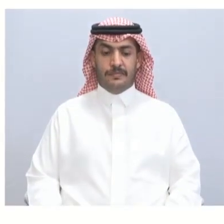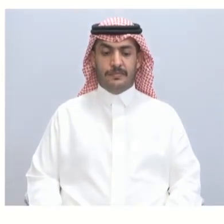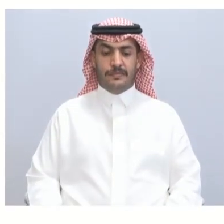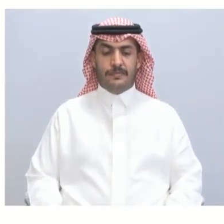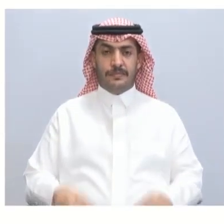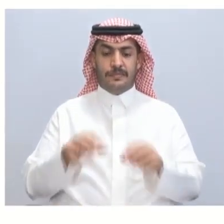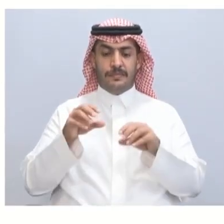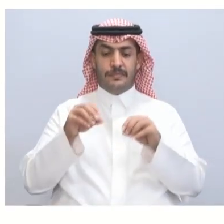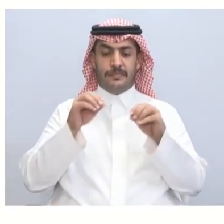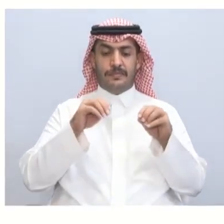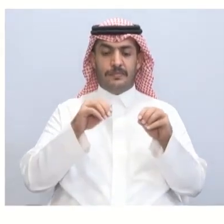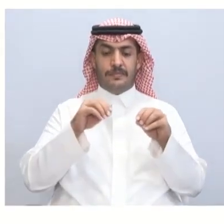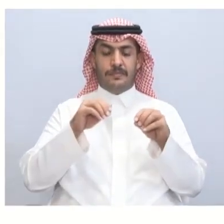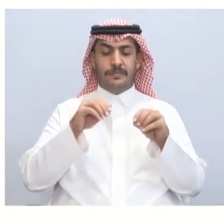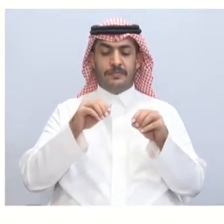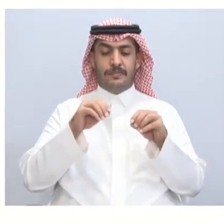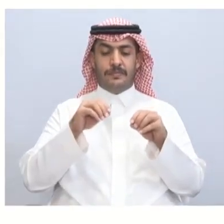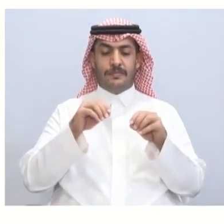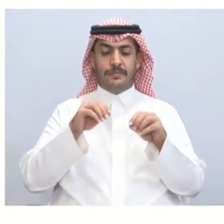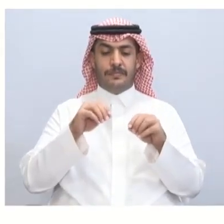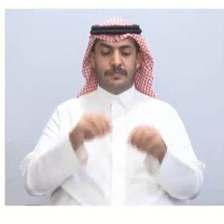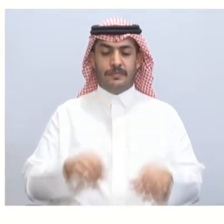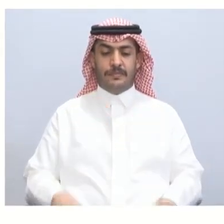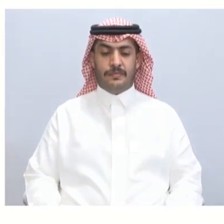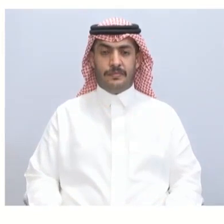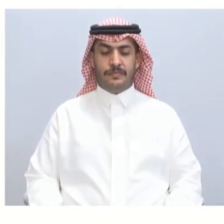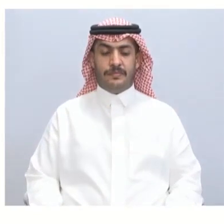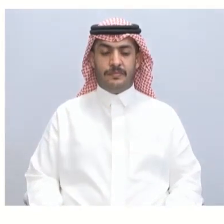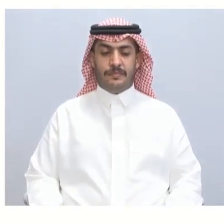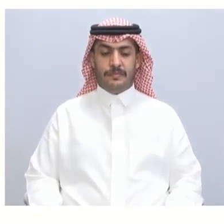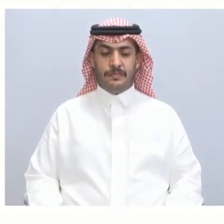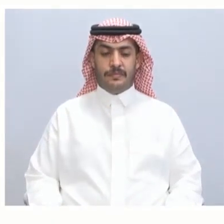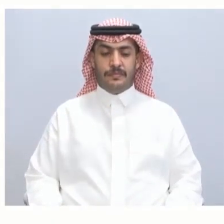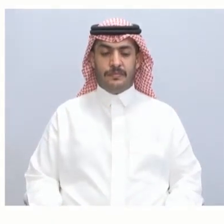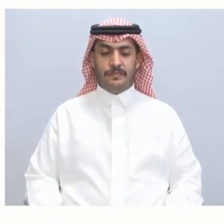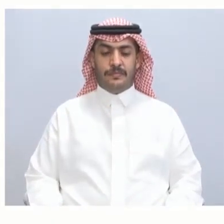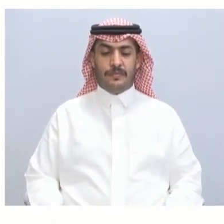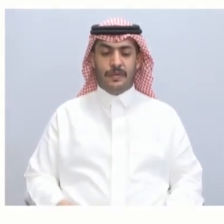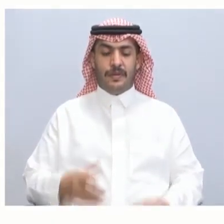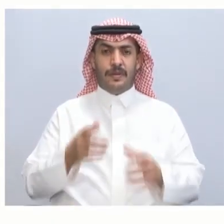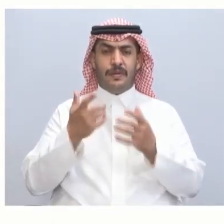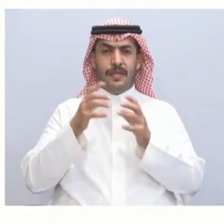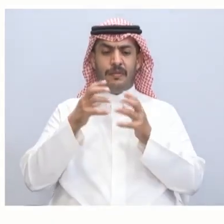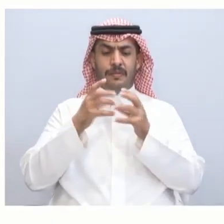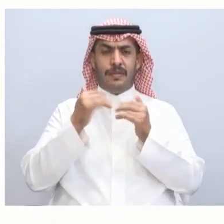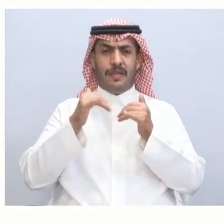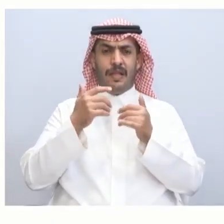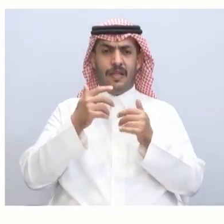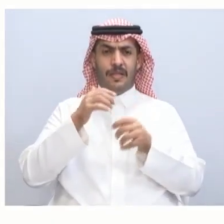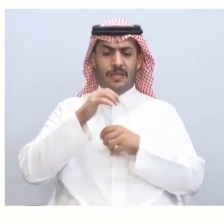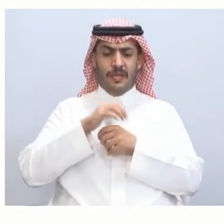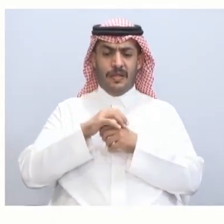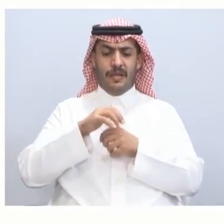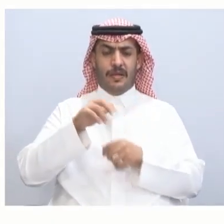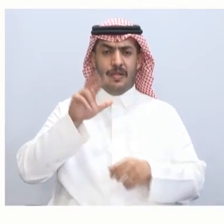ننتقل الان الى لدينا هنا مفهوم الضغوط الحياتيه مفهوم الضغوط